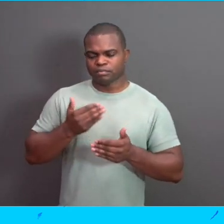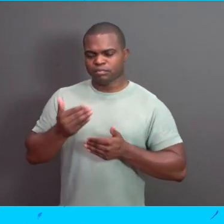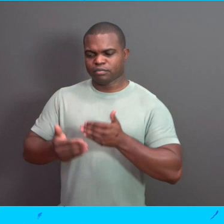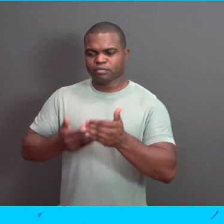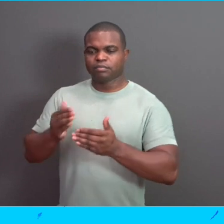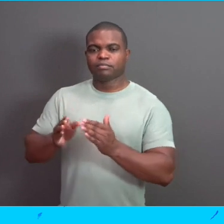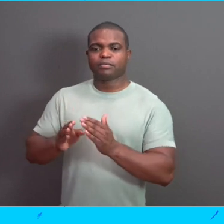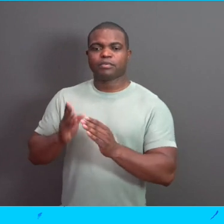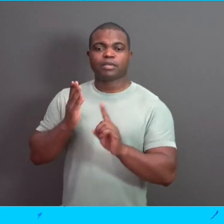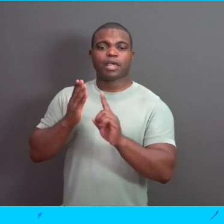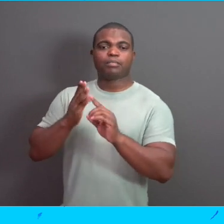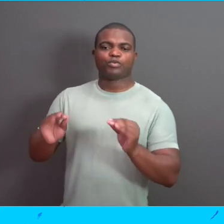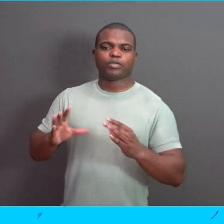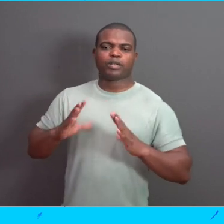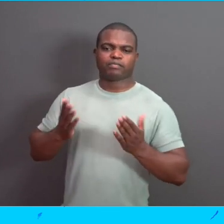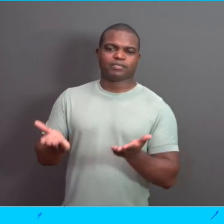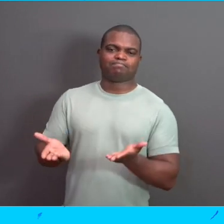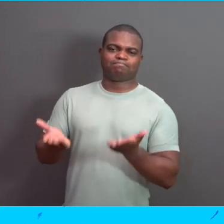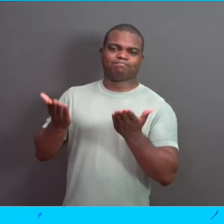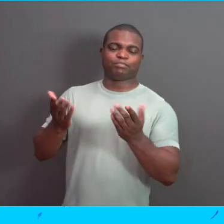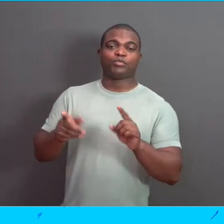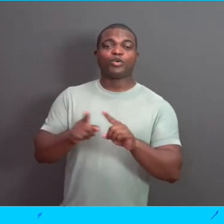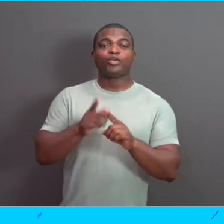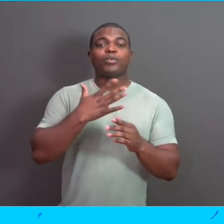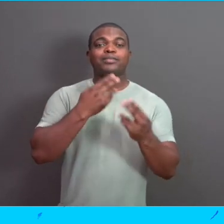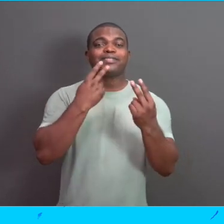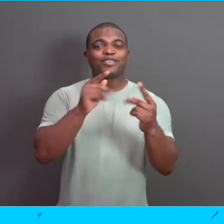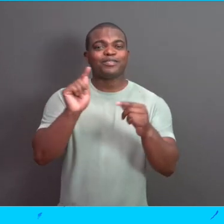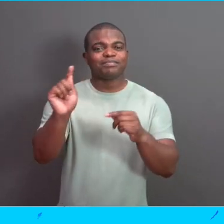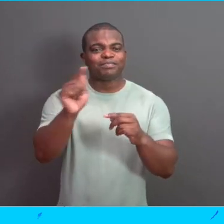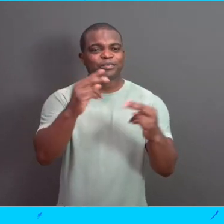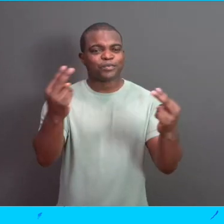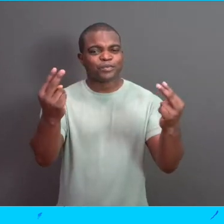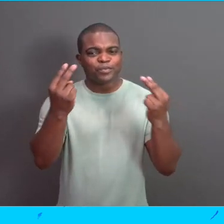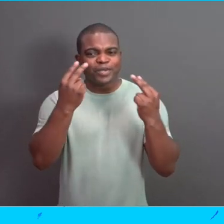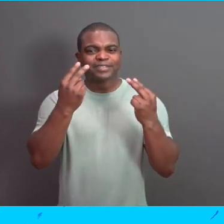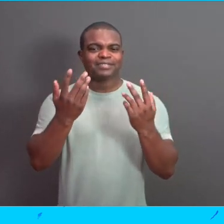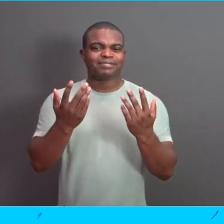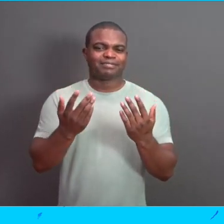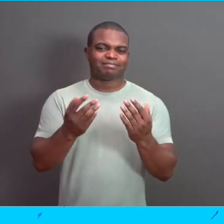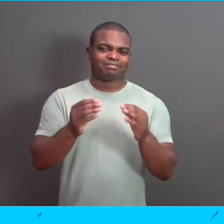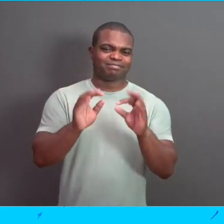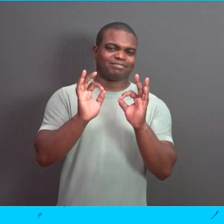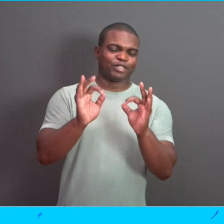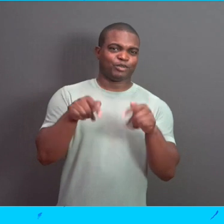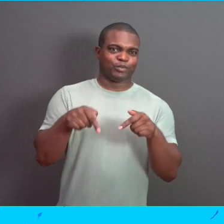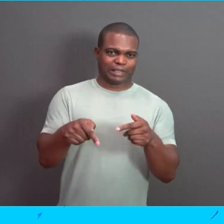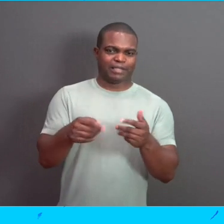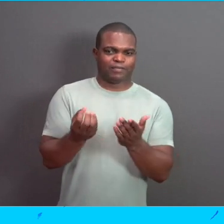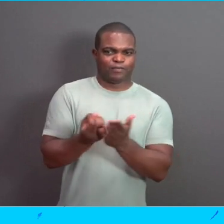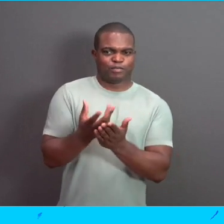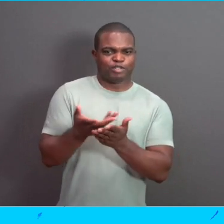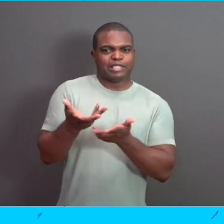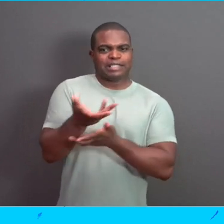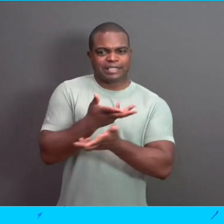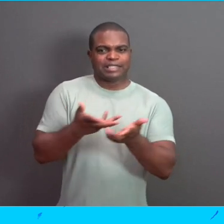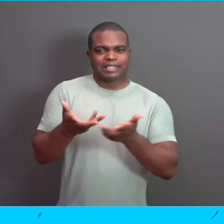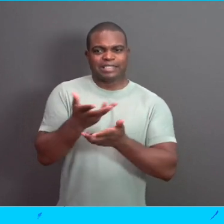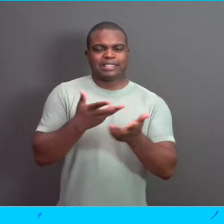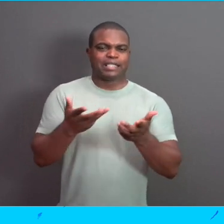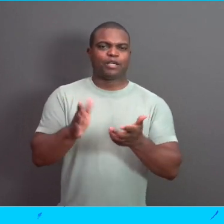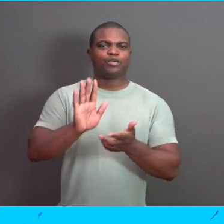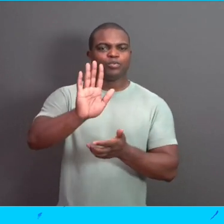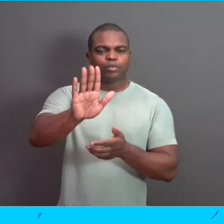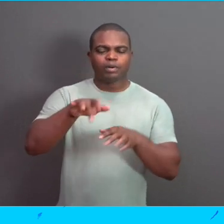Merci aussi aux participants, aux écouteurs de notre séance. J'espère que vous avez